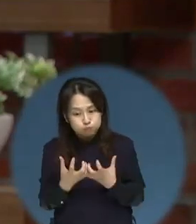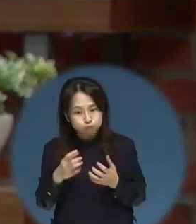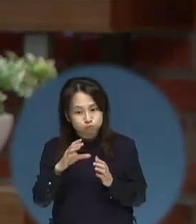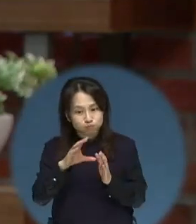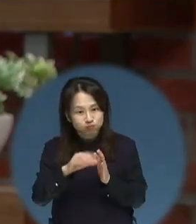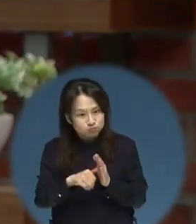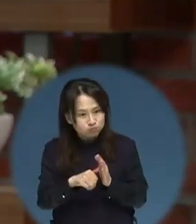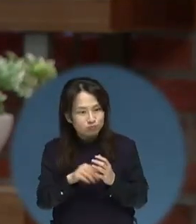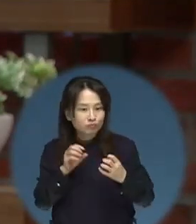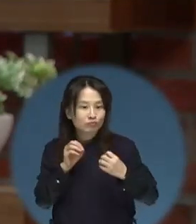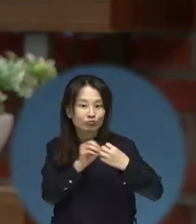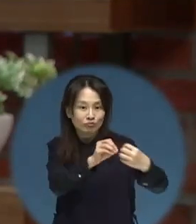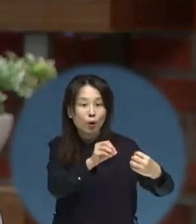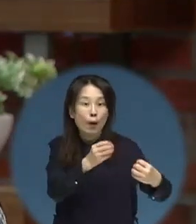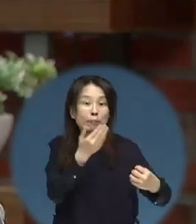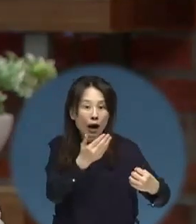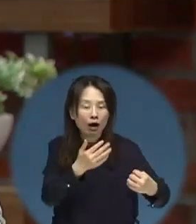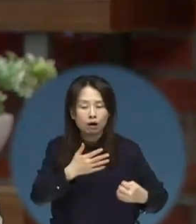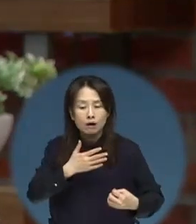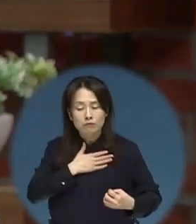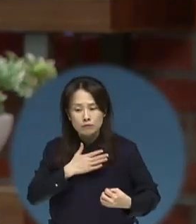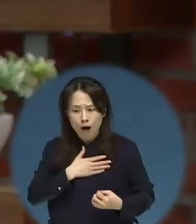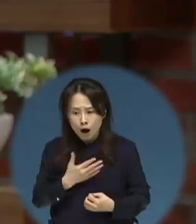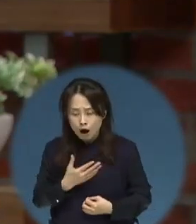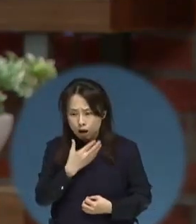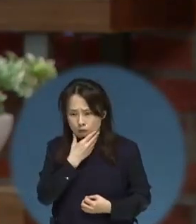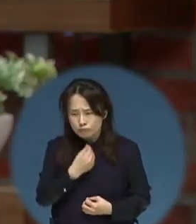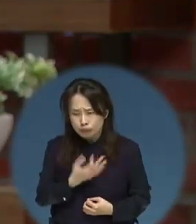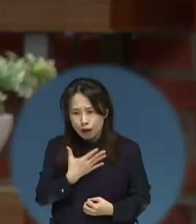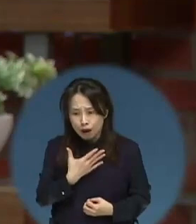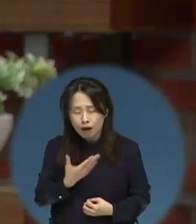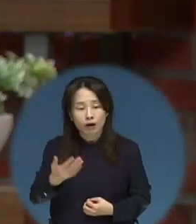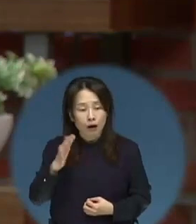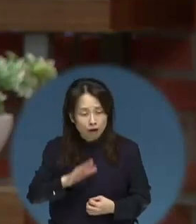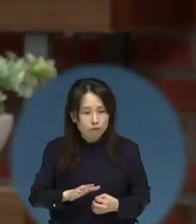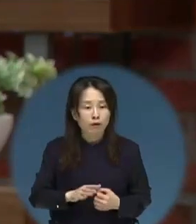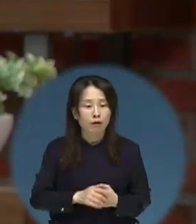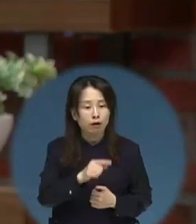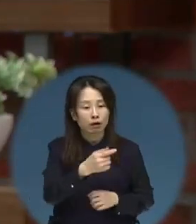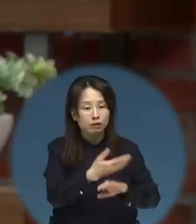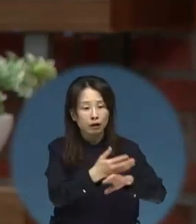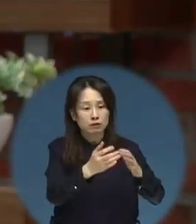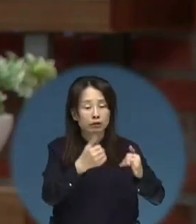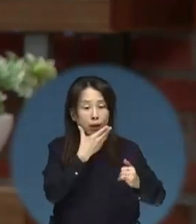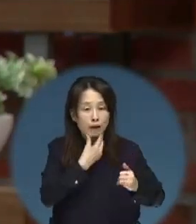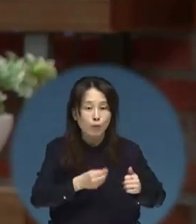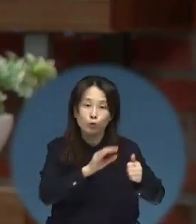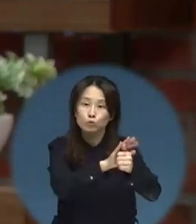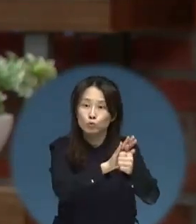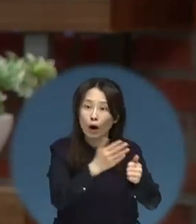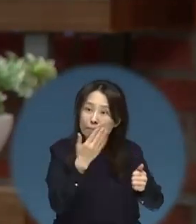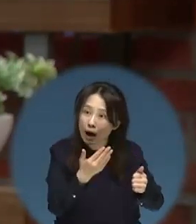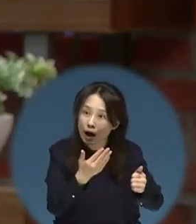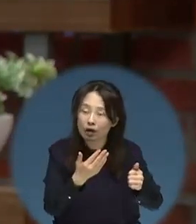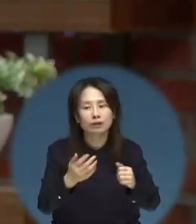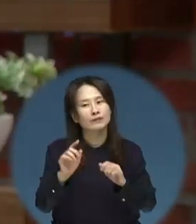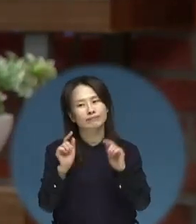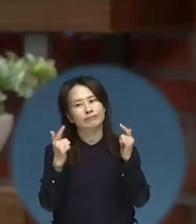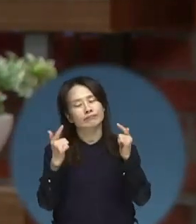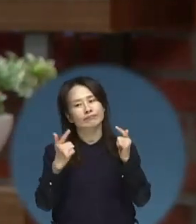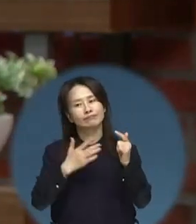줄 수 있다고 생각해요. 예. 내가 없는 것을 주려고 하면 짜증나고 아프고 힘들더라고요. 근데 내가 넘치는 거 주는